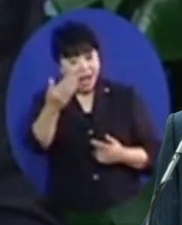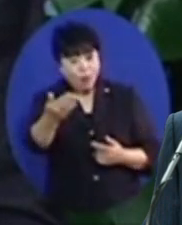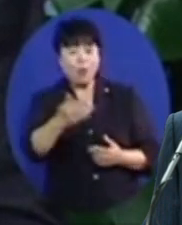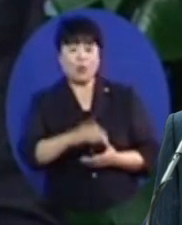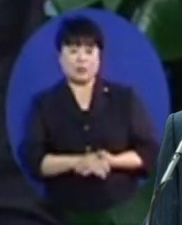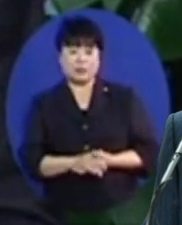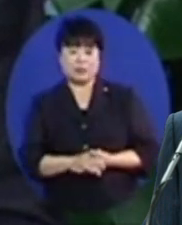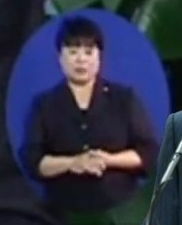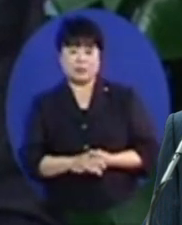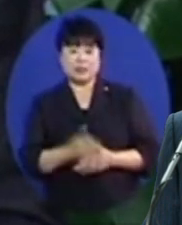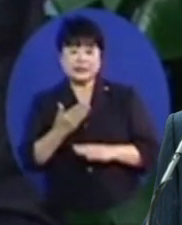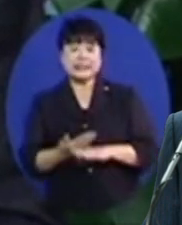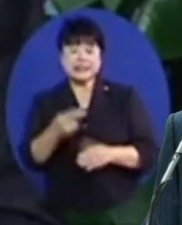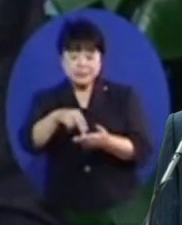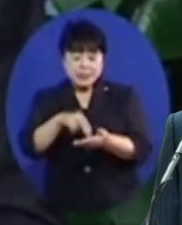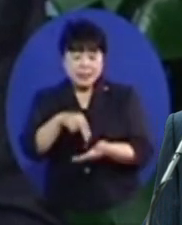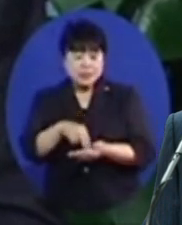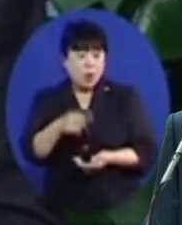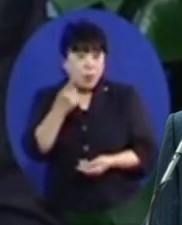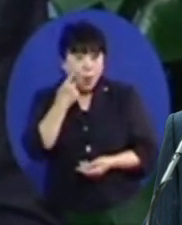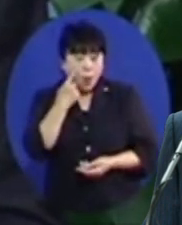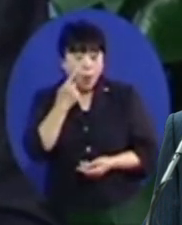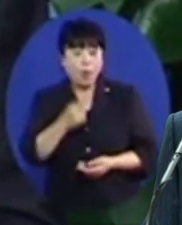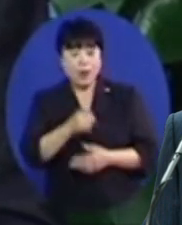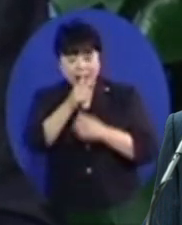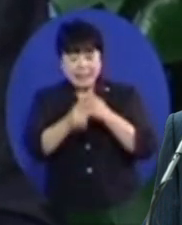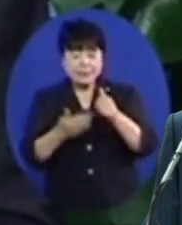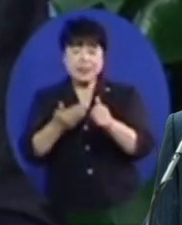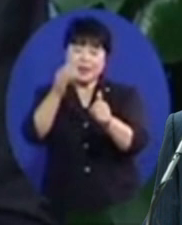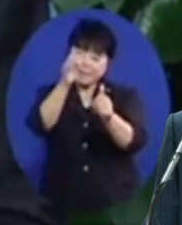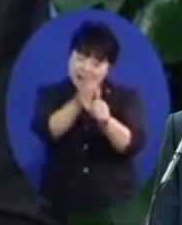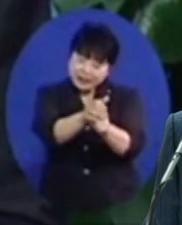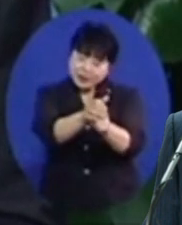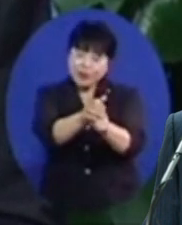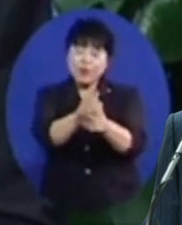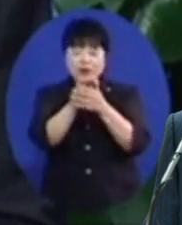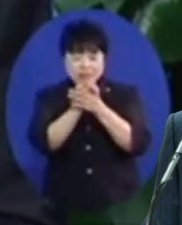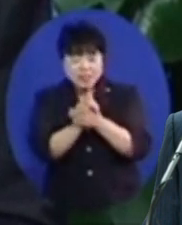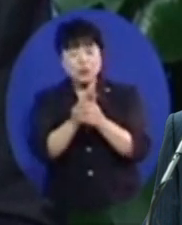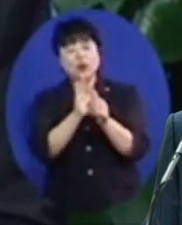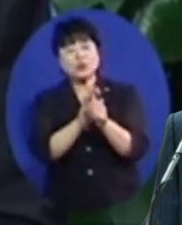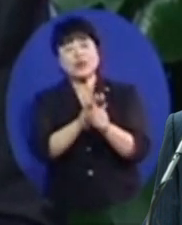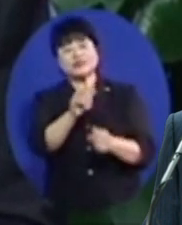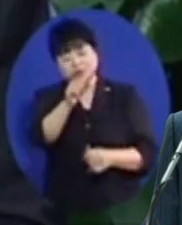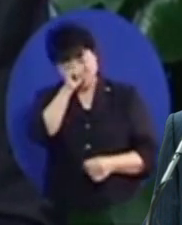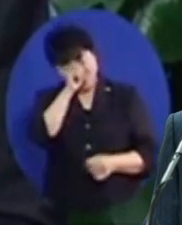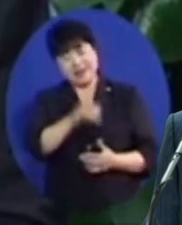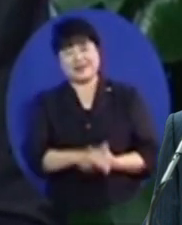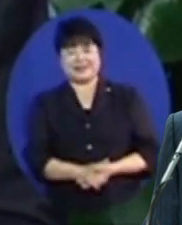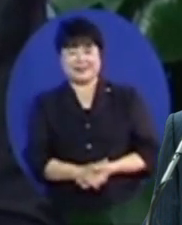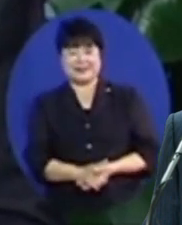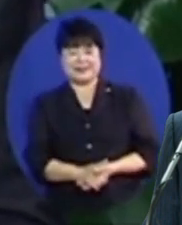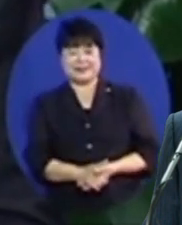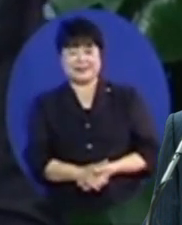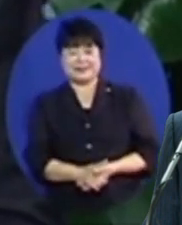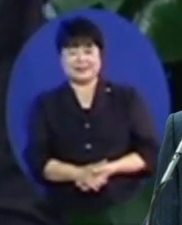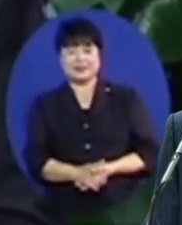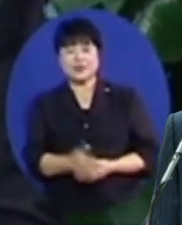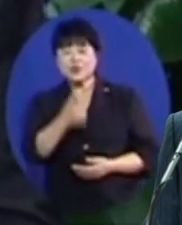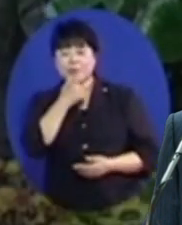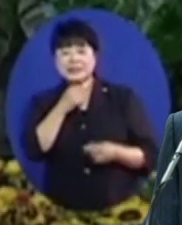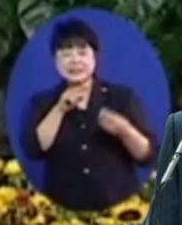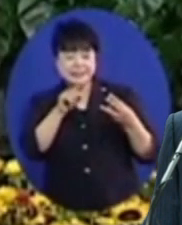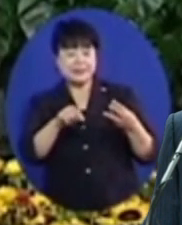남의 입장에 서서 충분히 생각하고 하나님께 맡기고 기도해 주는 것이 제일 좋습니다. 로마서